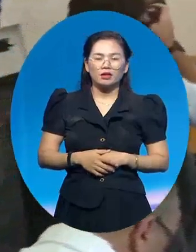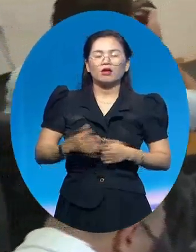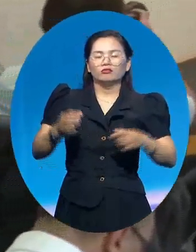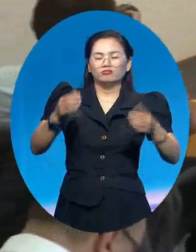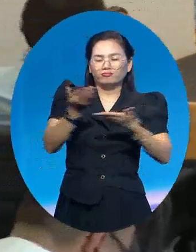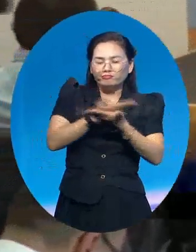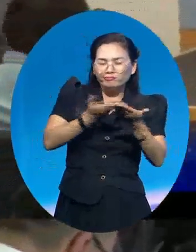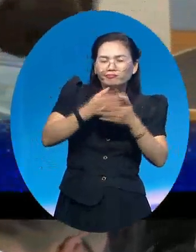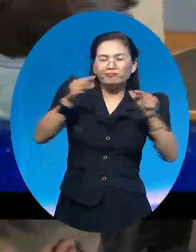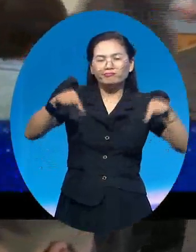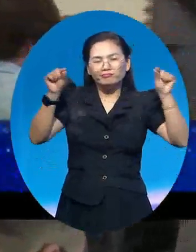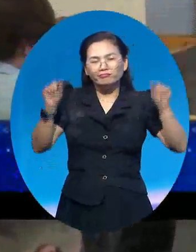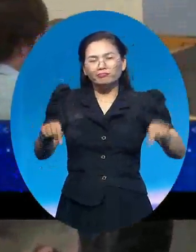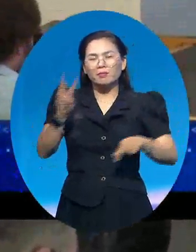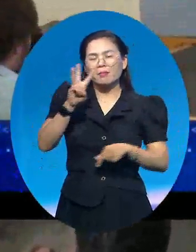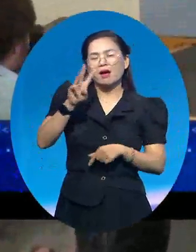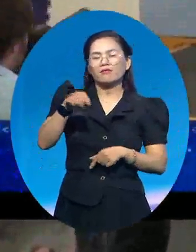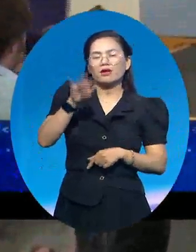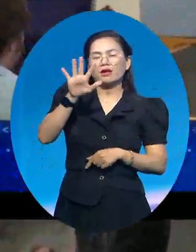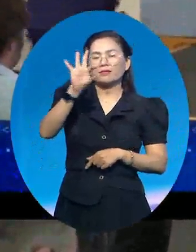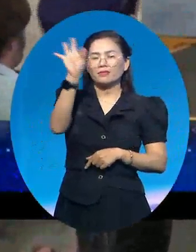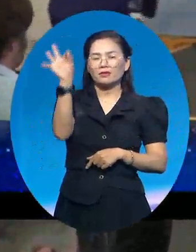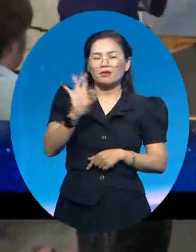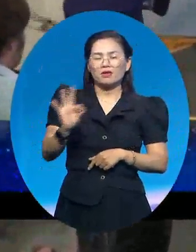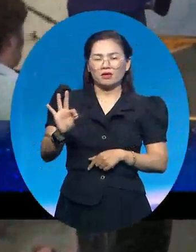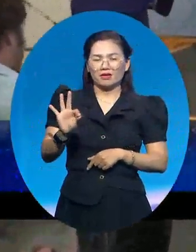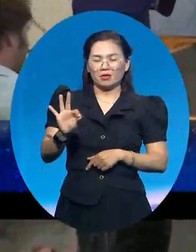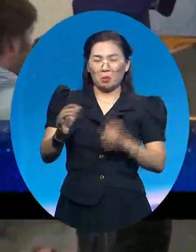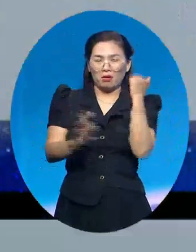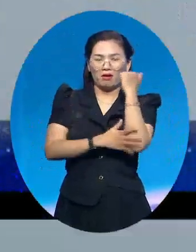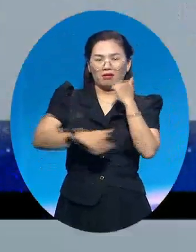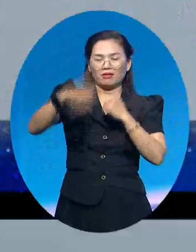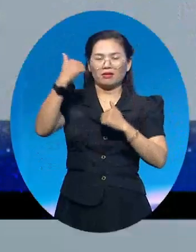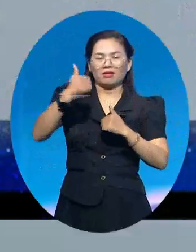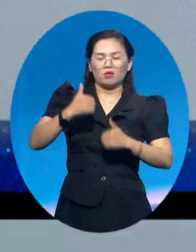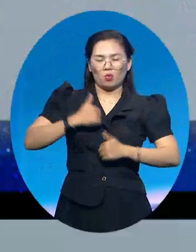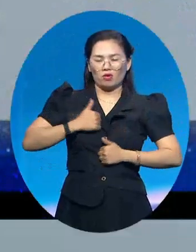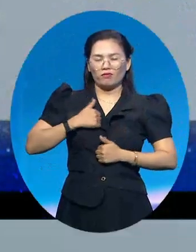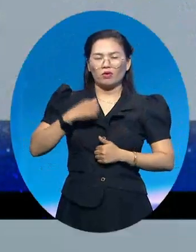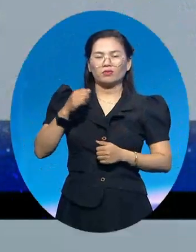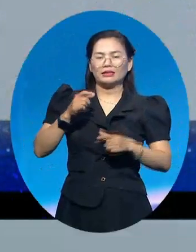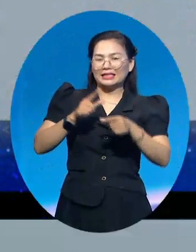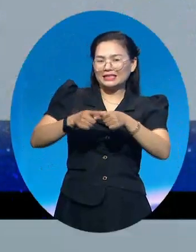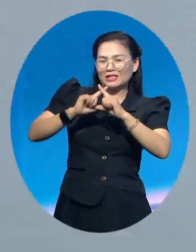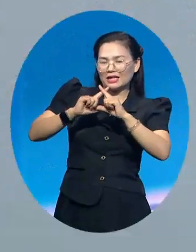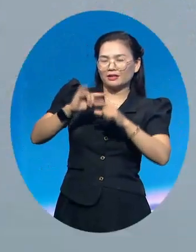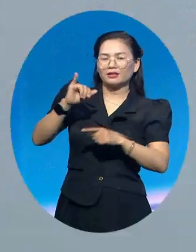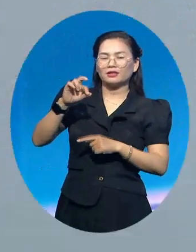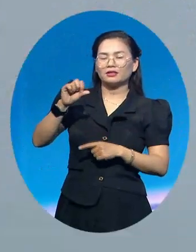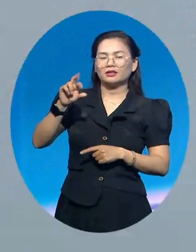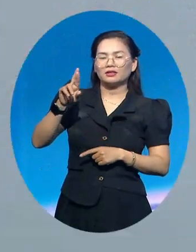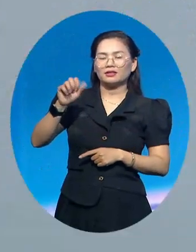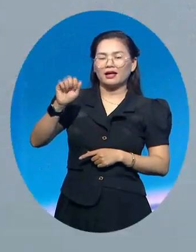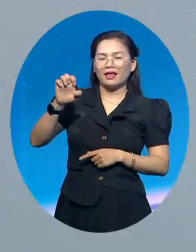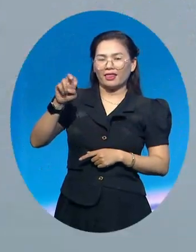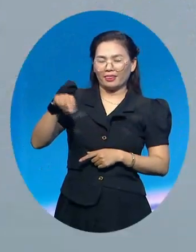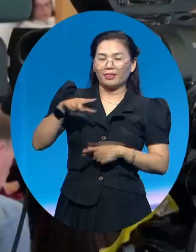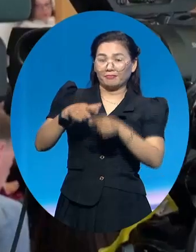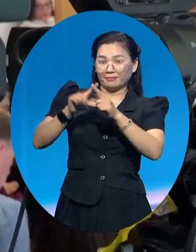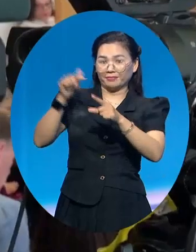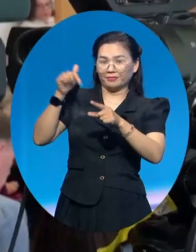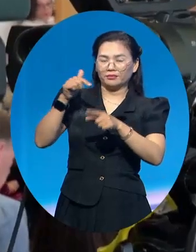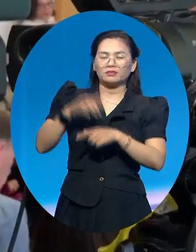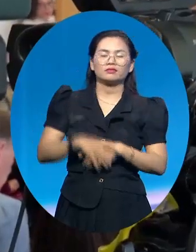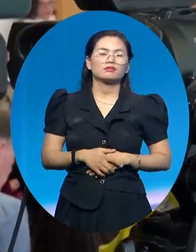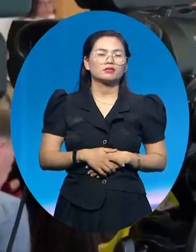Thỏa thuận trị giá 3,5 tỷ đô la là thương vụ lớn nhất trong ngành quốc phòng Israel. Bộ trưởng Quốc phòng Đức Boris Pistorius khẳng định